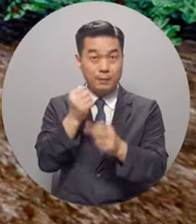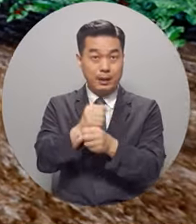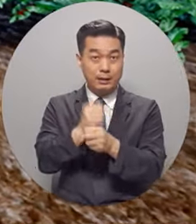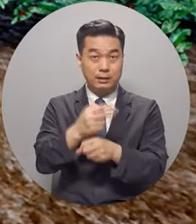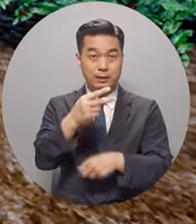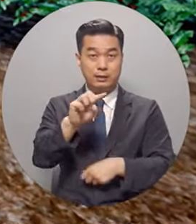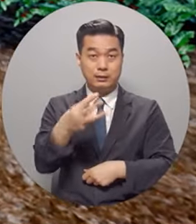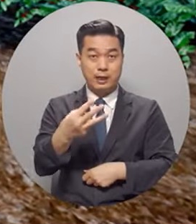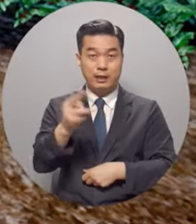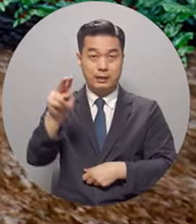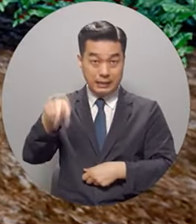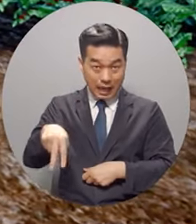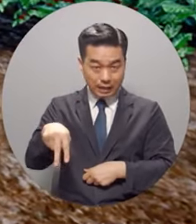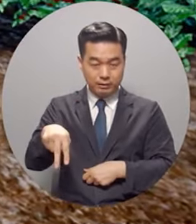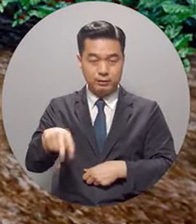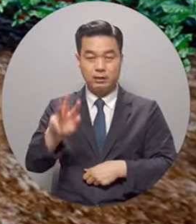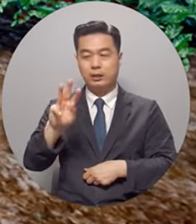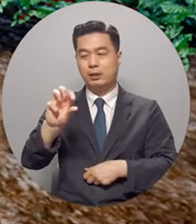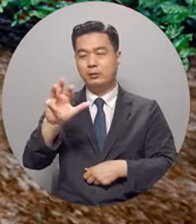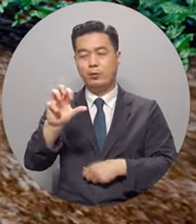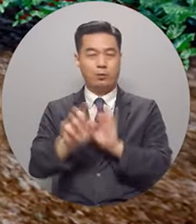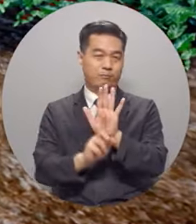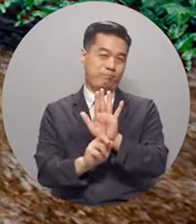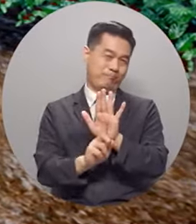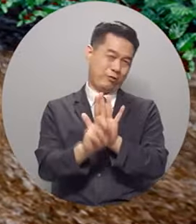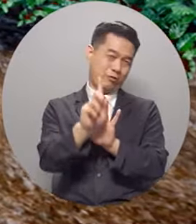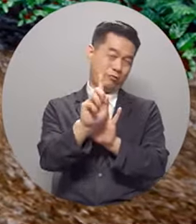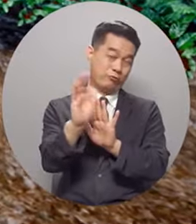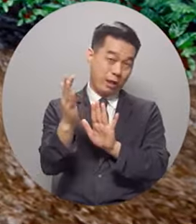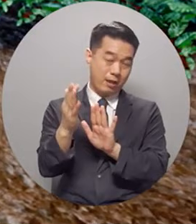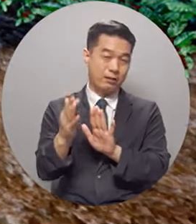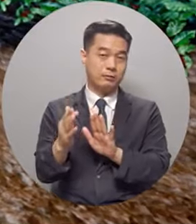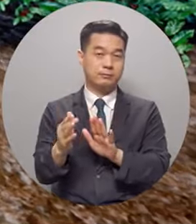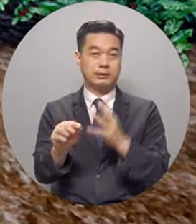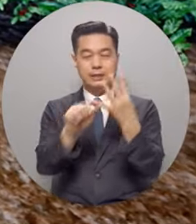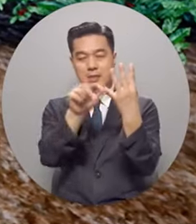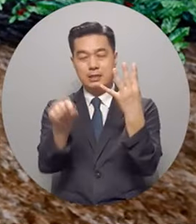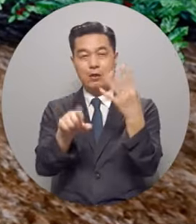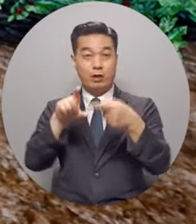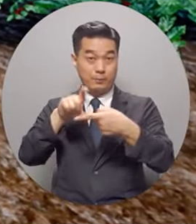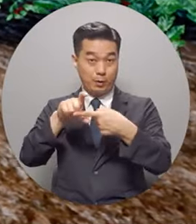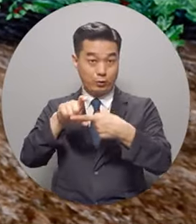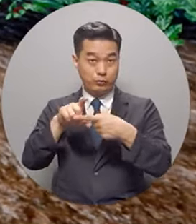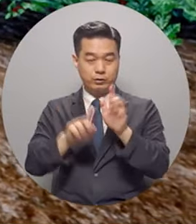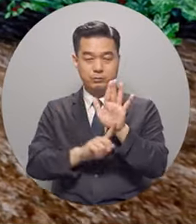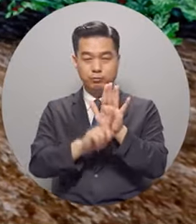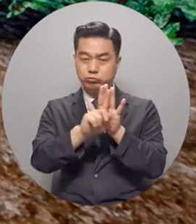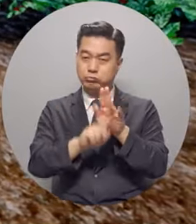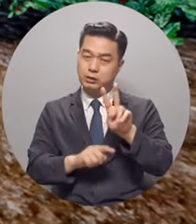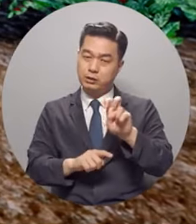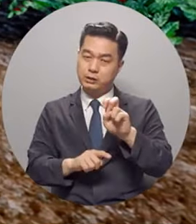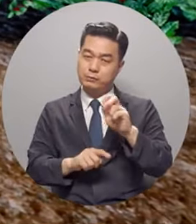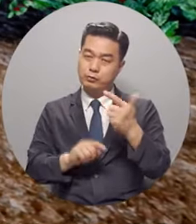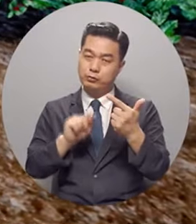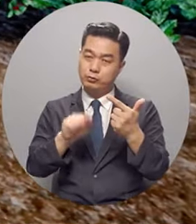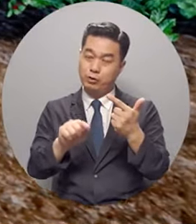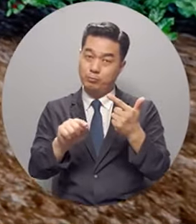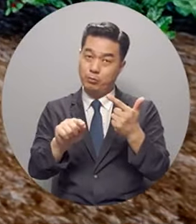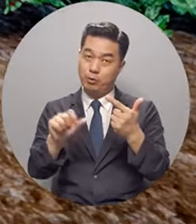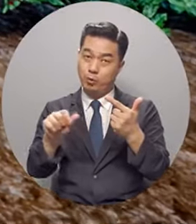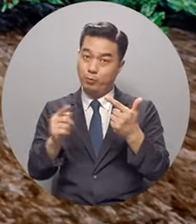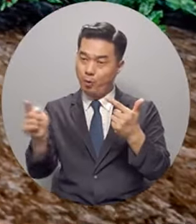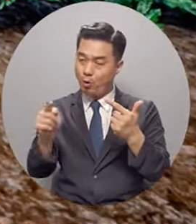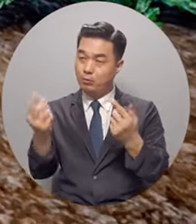35도에 육박했습니다 지난 20년간 4월 평균 최고 기온 26.8 다 8도가량